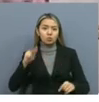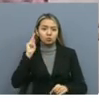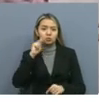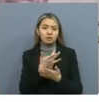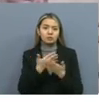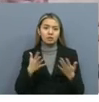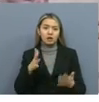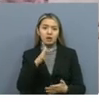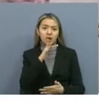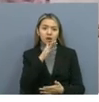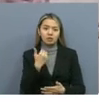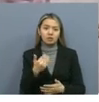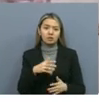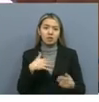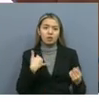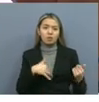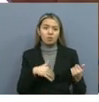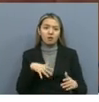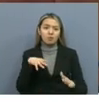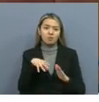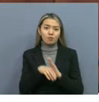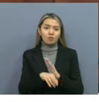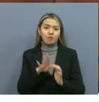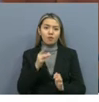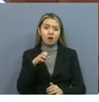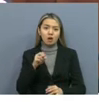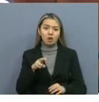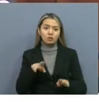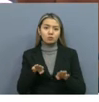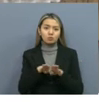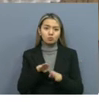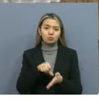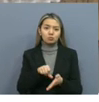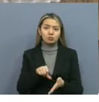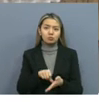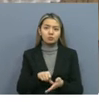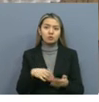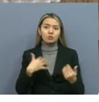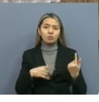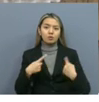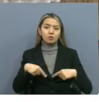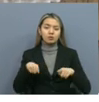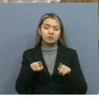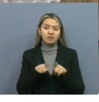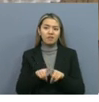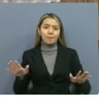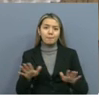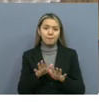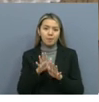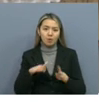бірнеше жылдан бері домбырамен қоса вокалды да қатар алып жүр. Домбыра үйірмесіне, вокал үйірмесіне